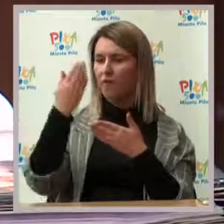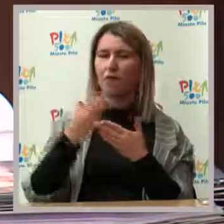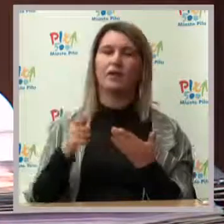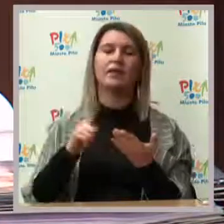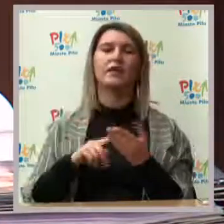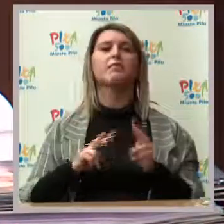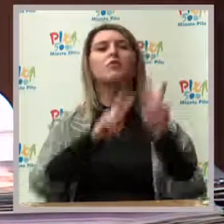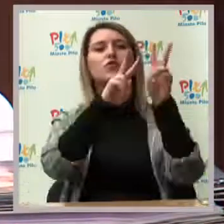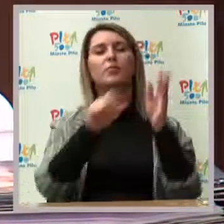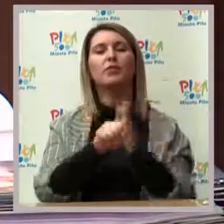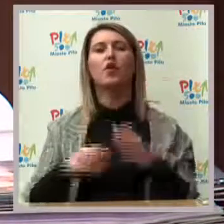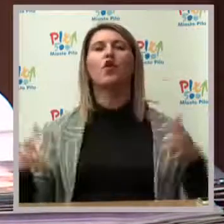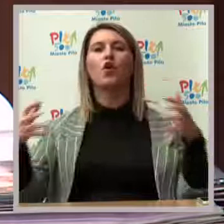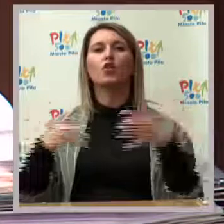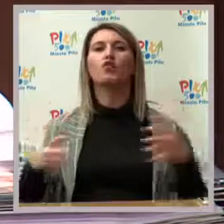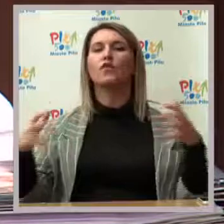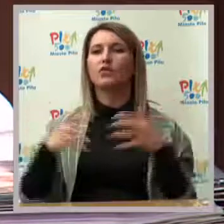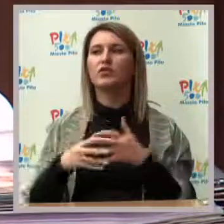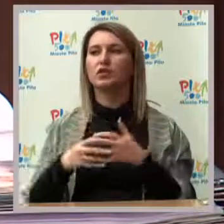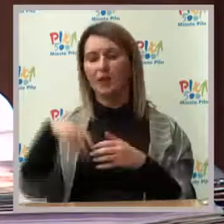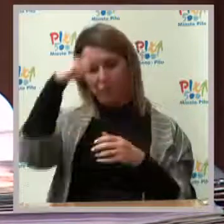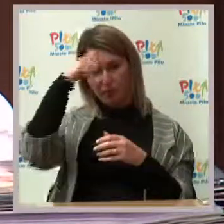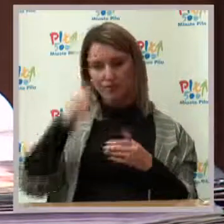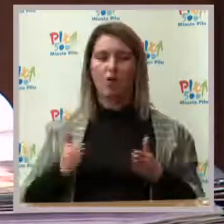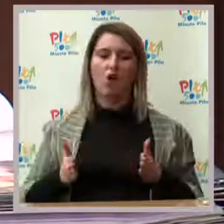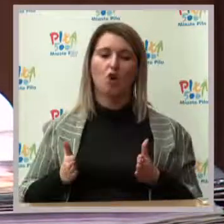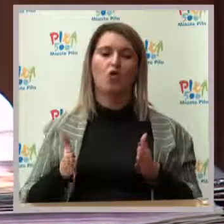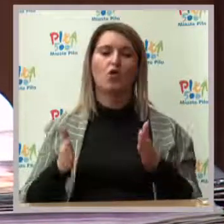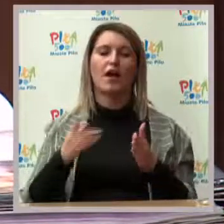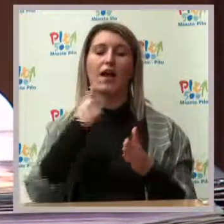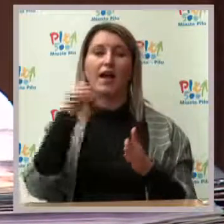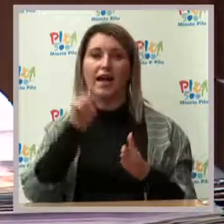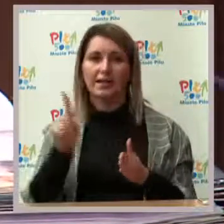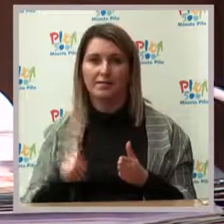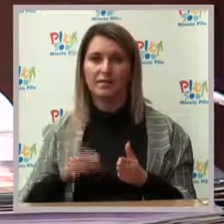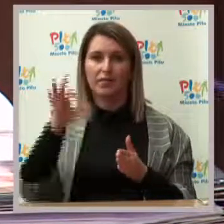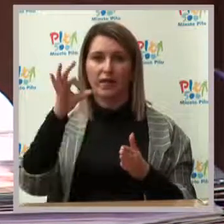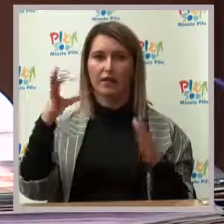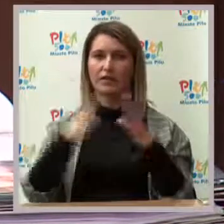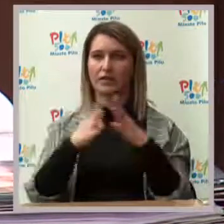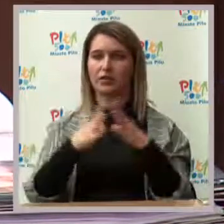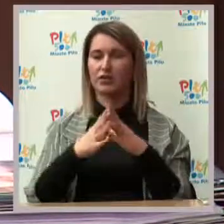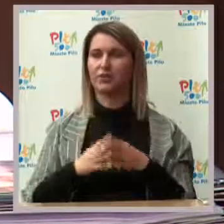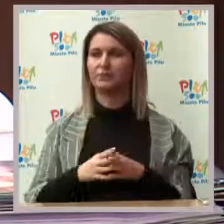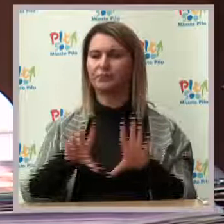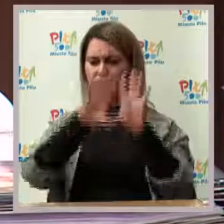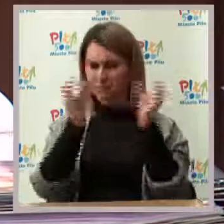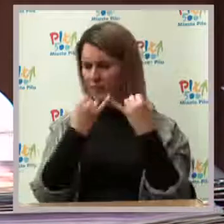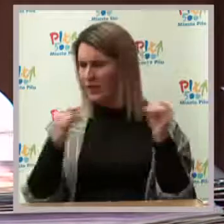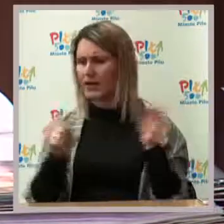stowarzyszenia Droga Ekspresowa S10, druk numer 42. Dotychczasowe punkty